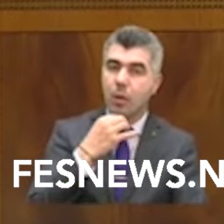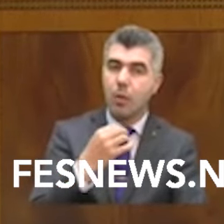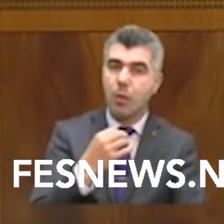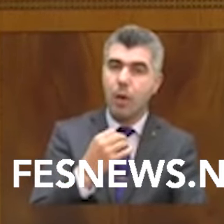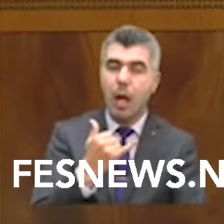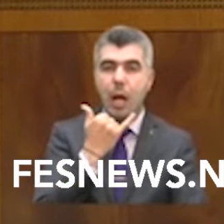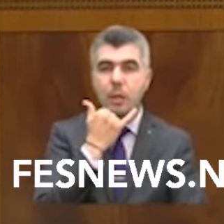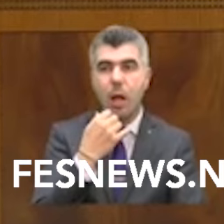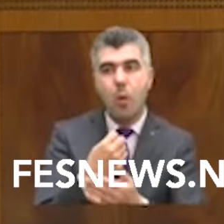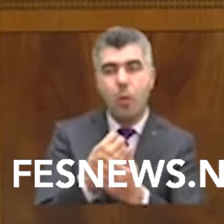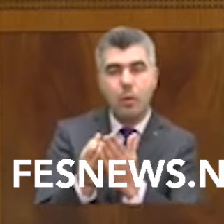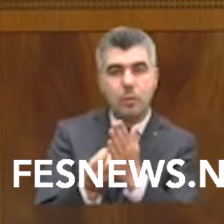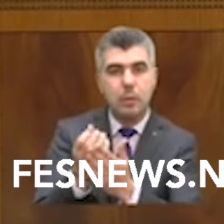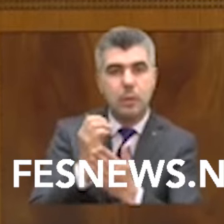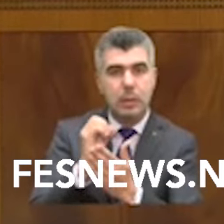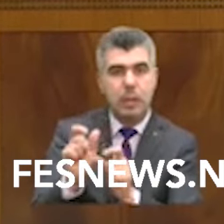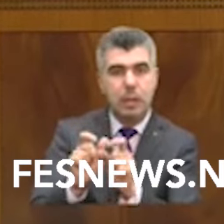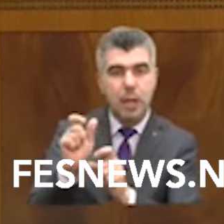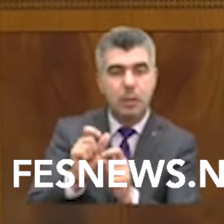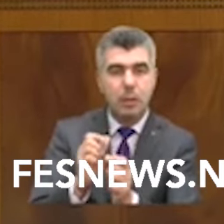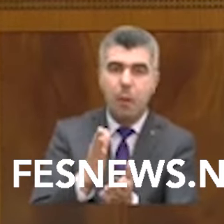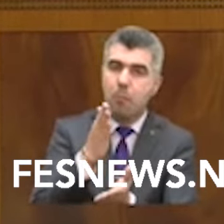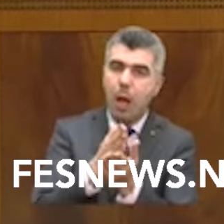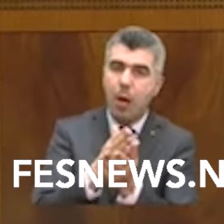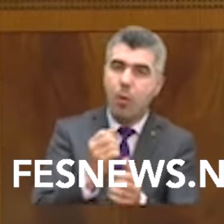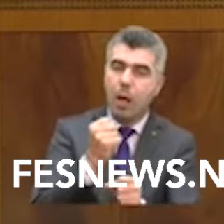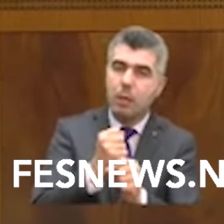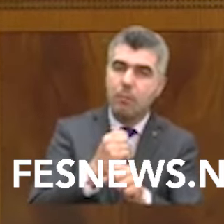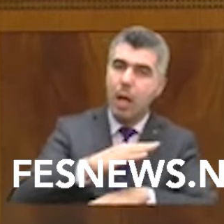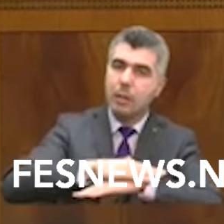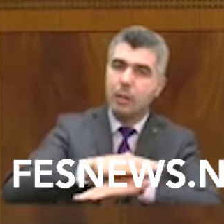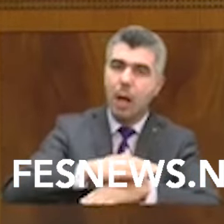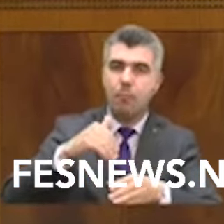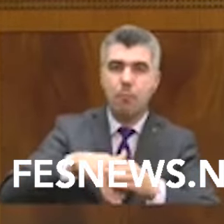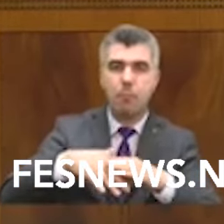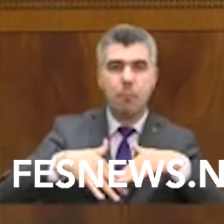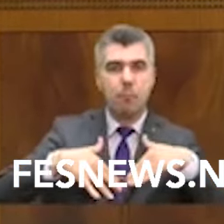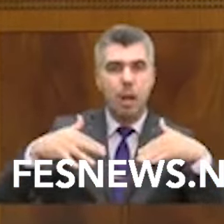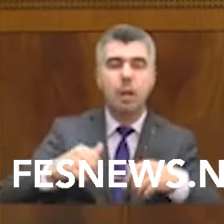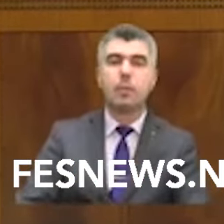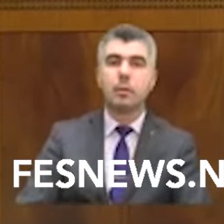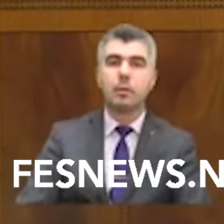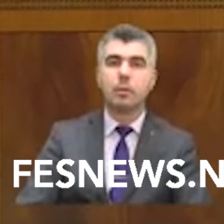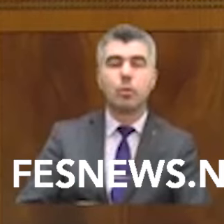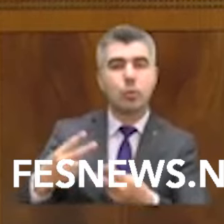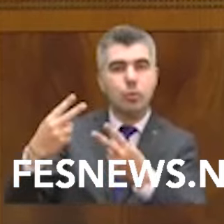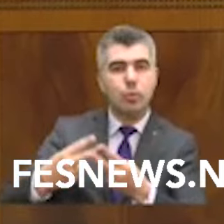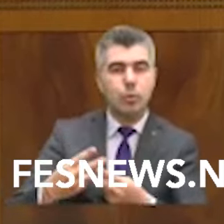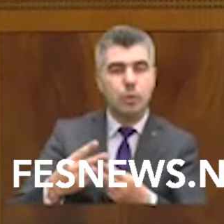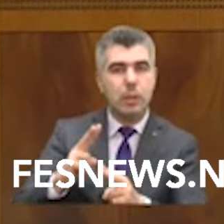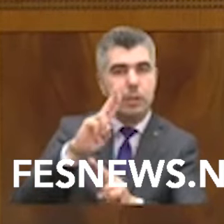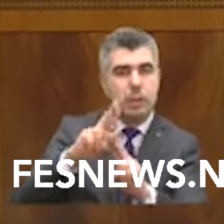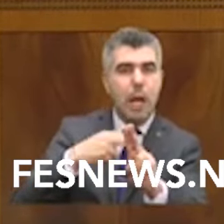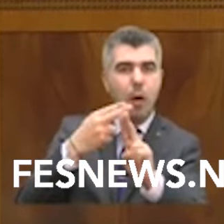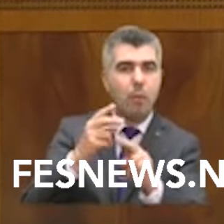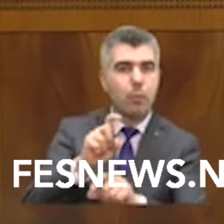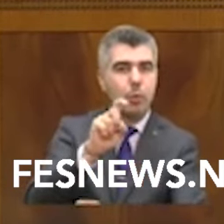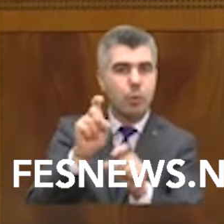ما نغلطوش المواطنين، حنا نشتغلوا بجديه، نحترموا البرلمان، وكنحاولوا باش نجيو نجاوبوا على الاسئله